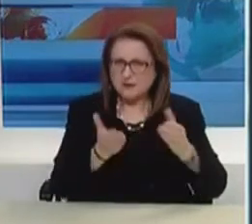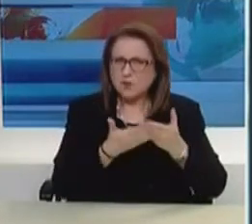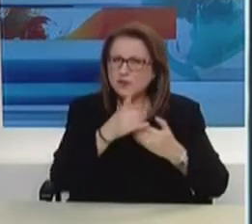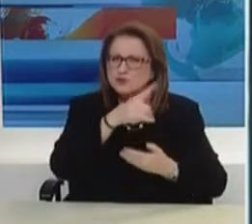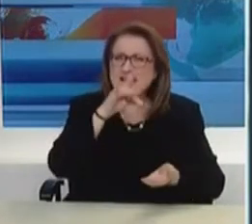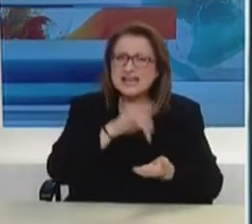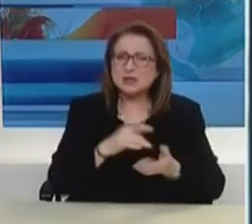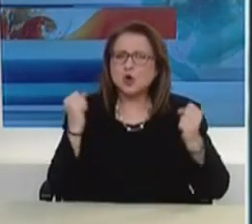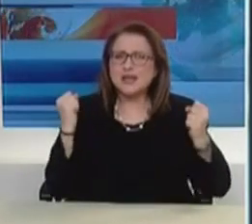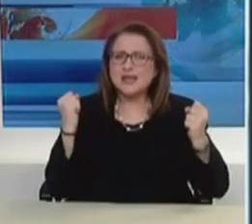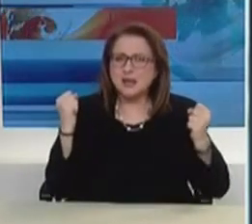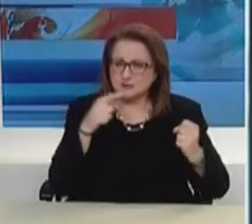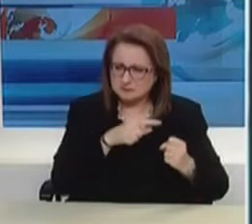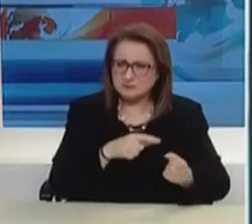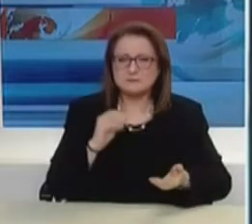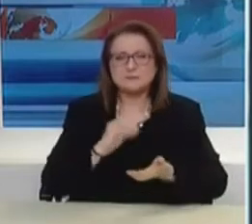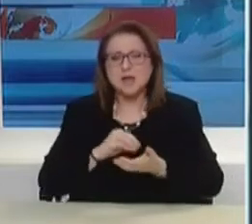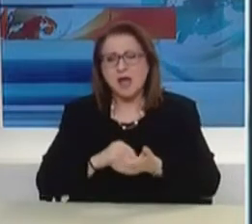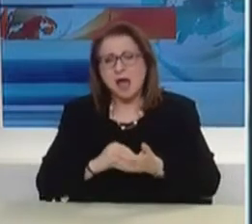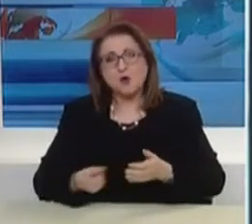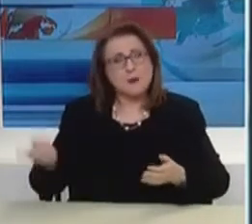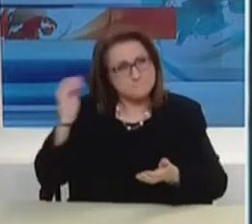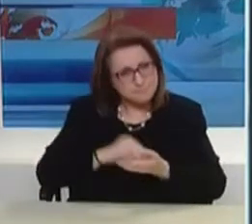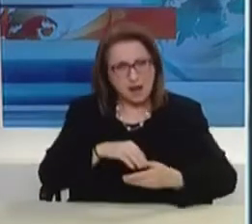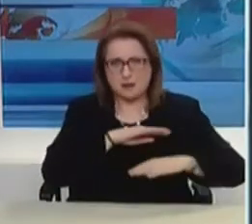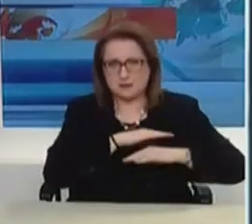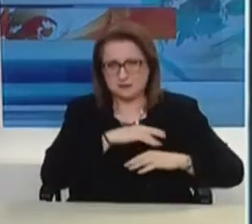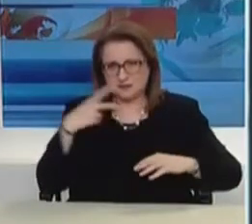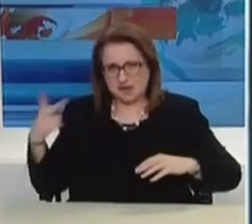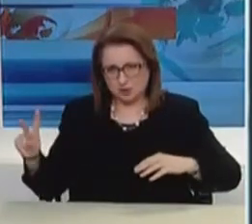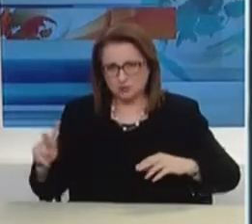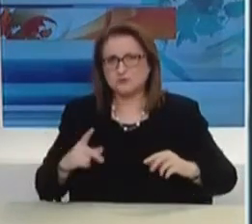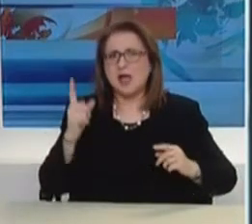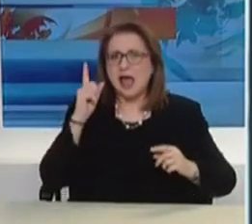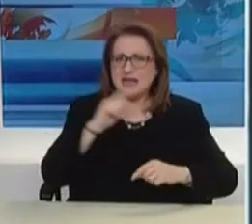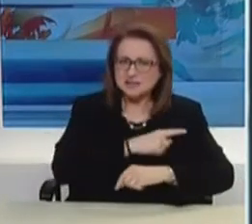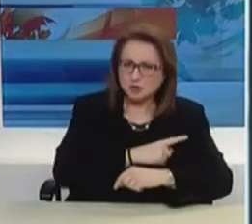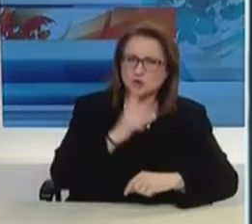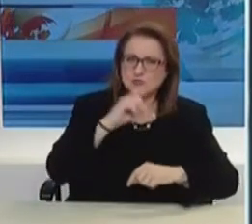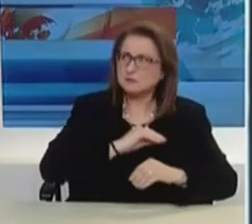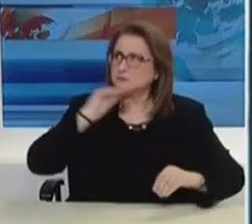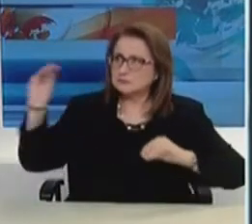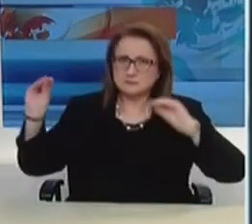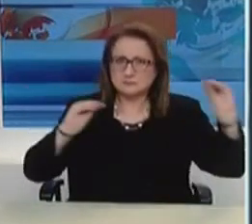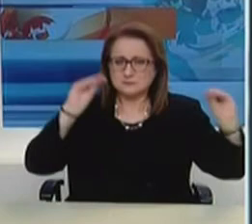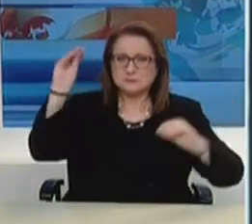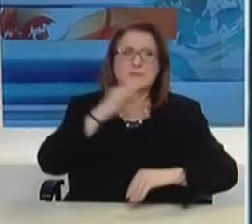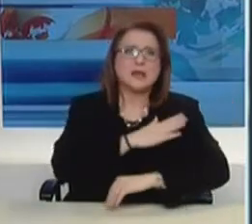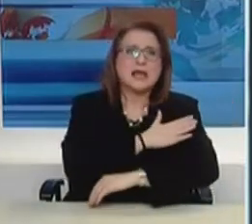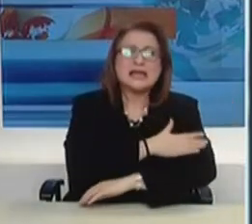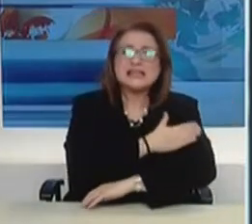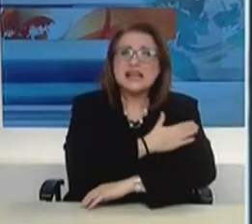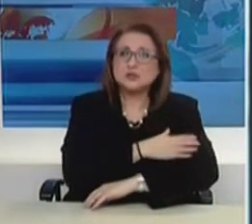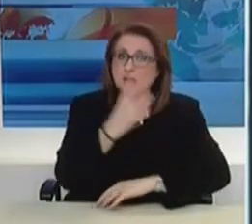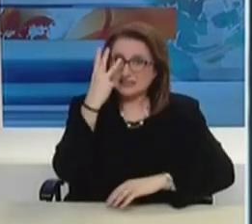Υγείας με ένα γιατρό και έναν νοσηλευτή από την 4η Υγειονομική Περιφέρεια Μακεδονίας και Θράκης. Επιπλέον, το νοσοκομείο Καστοριάς ενισχύεται με